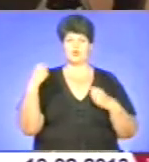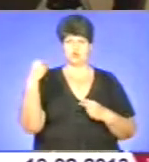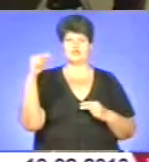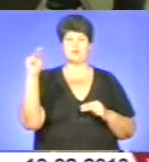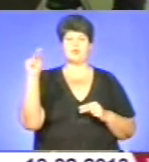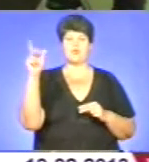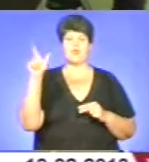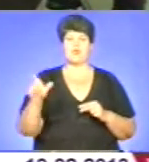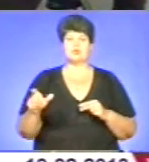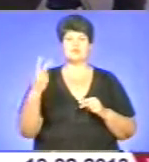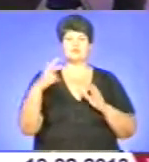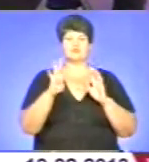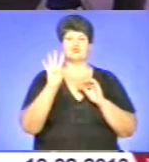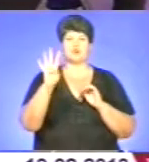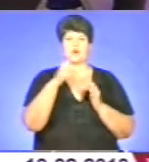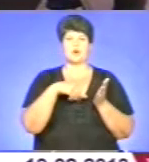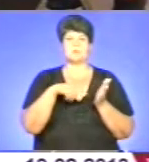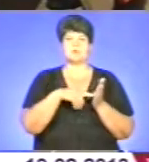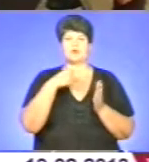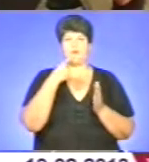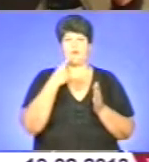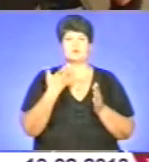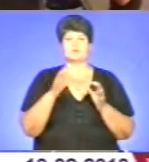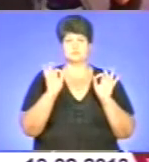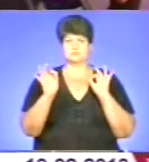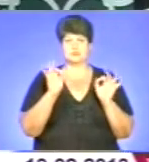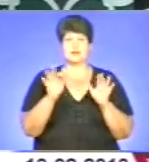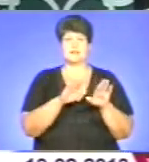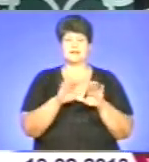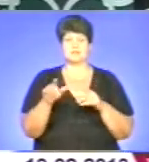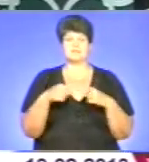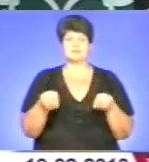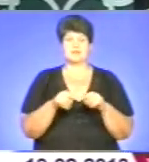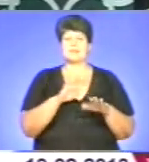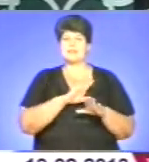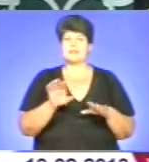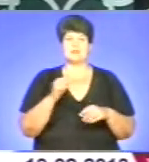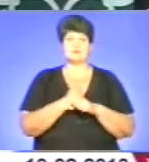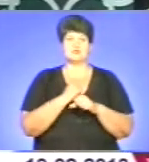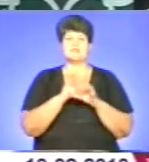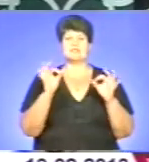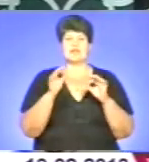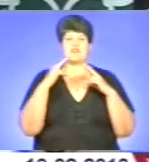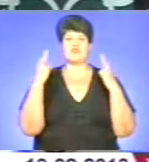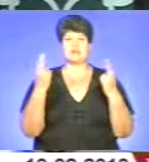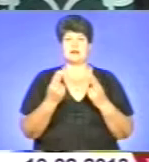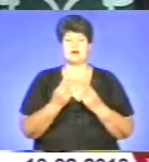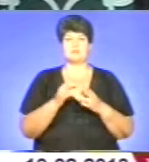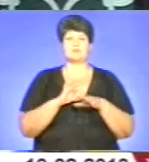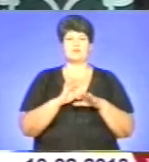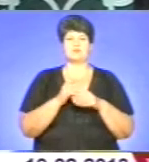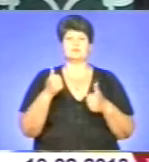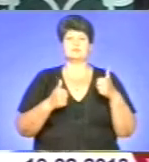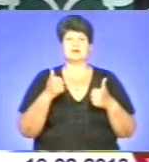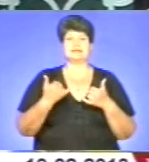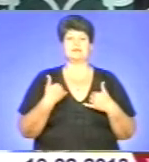24х міст говорить про належний рівень організації Ми не працюємо не з жодною Федерацією ми проводимо змагання для